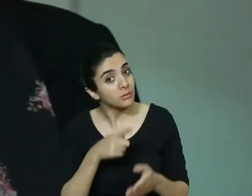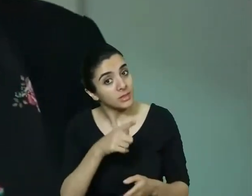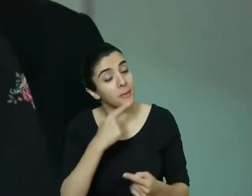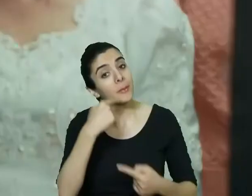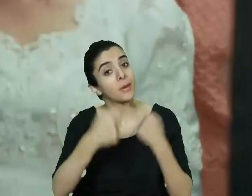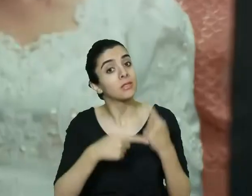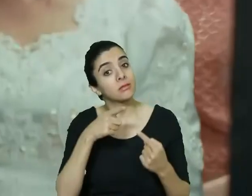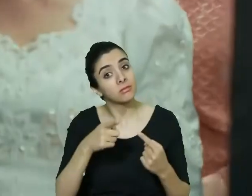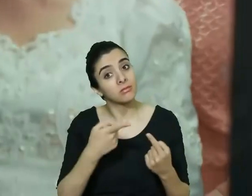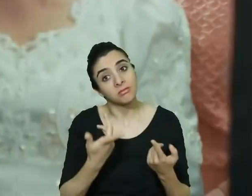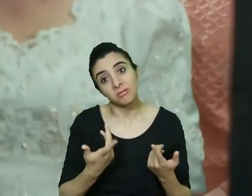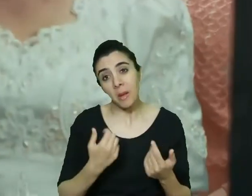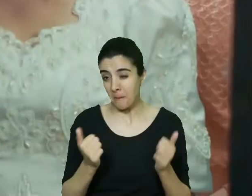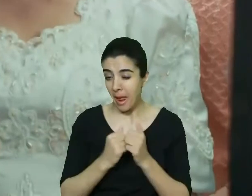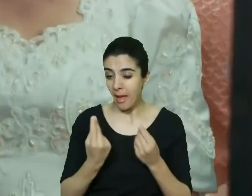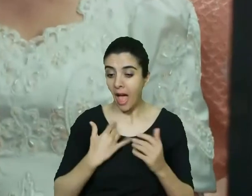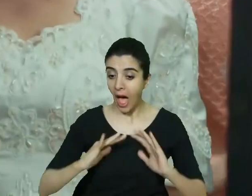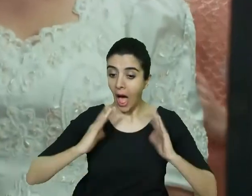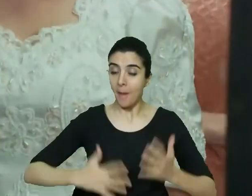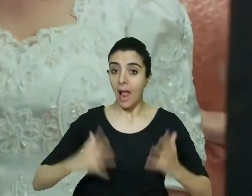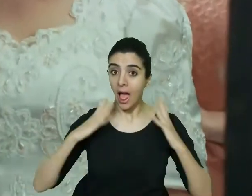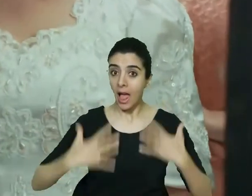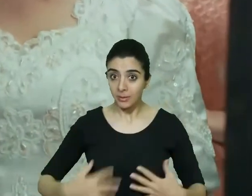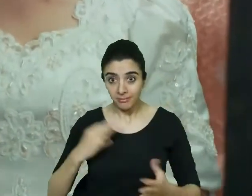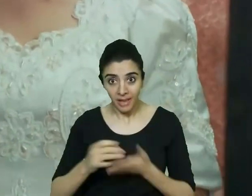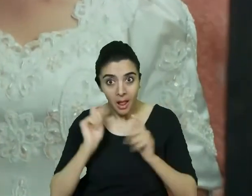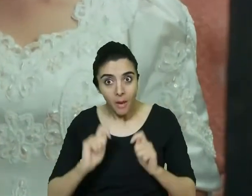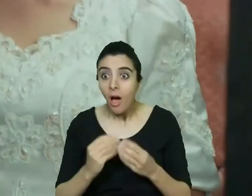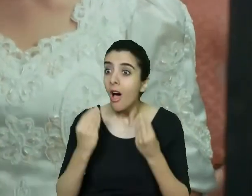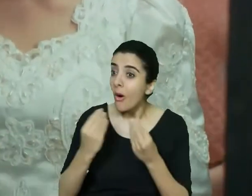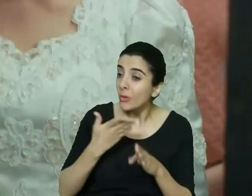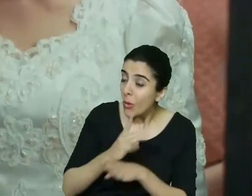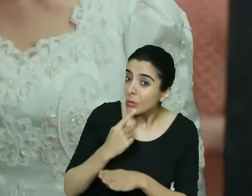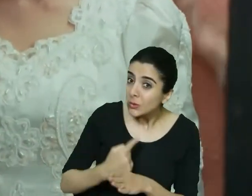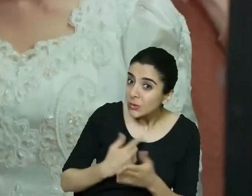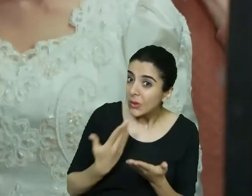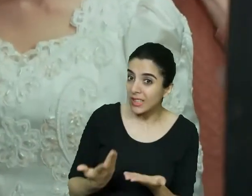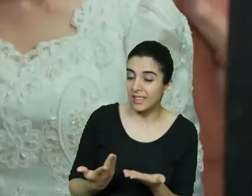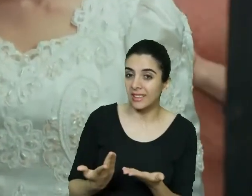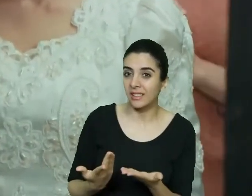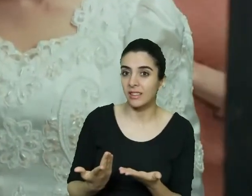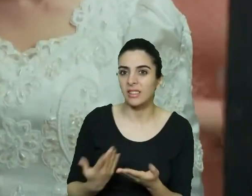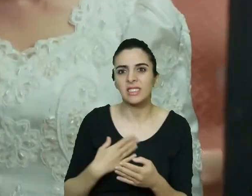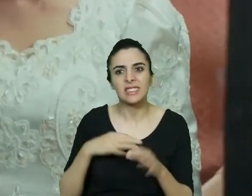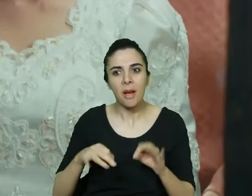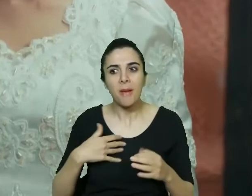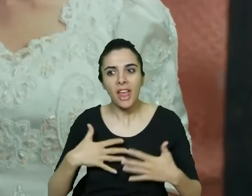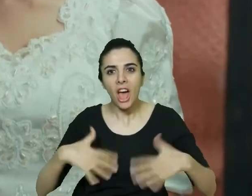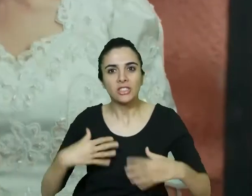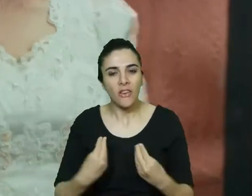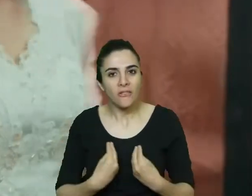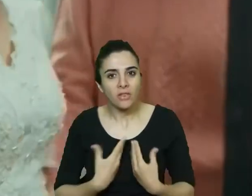seni artık bir hamilelik dikeriz değil mi? Ay evet, ne güzel söyledin. Şimdi içim kıpır kıpır